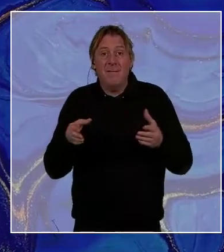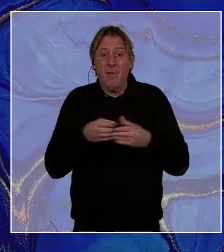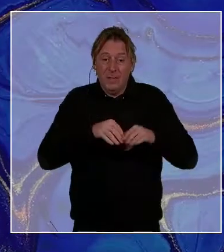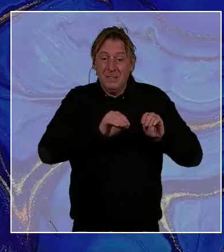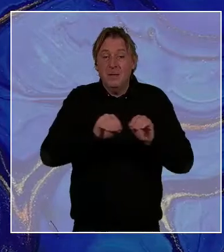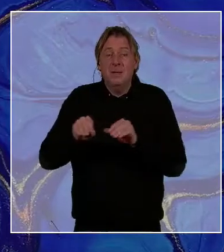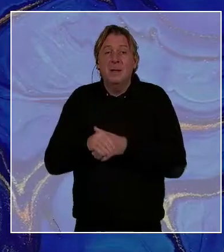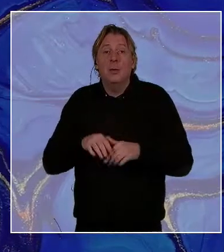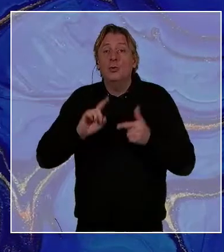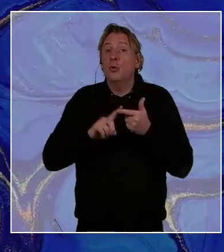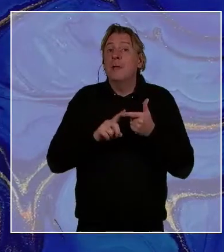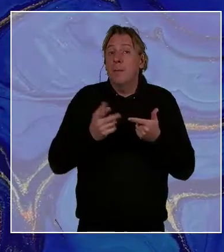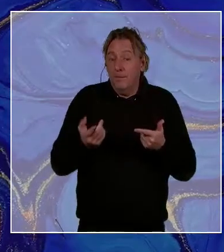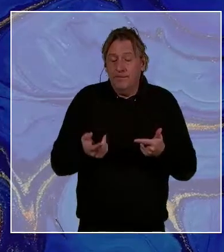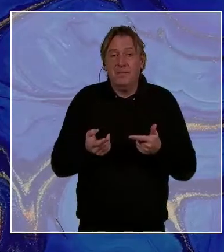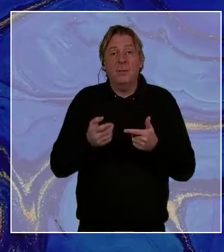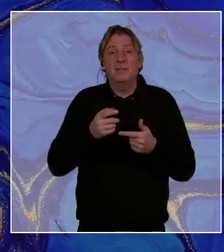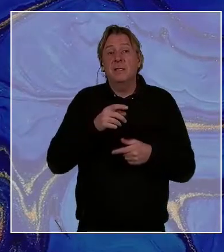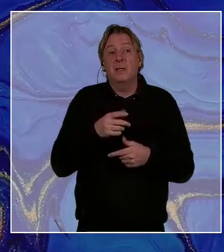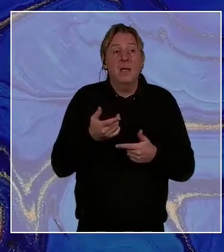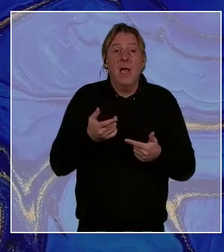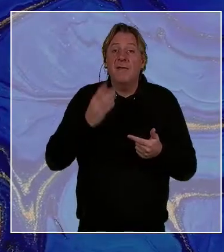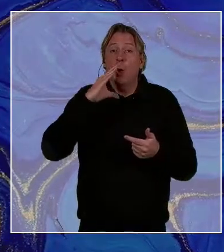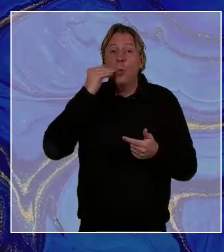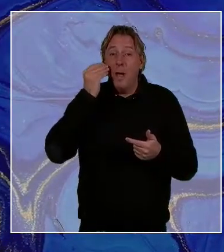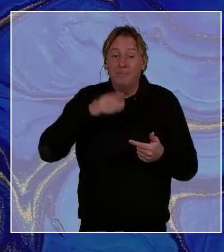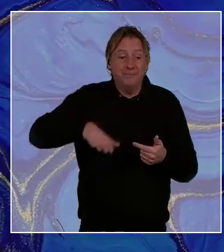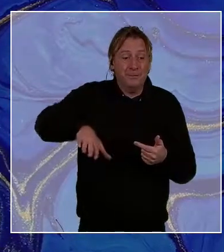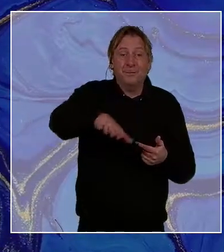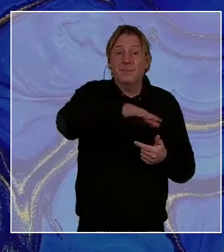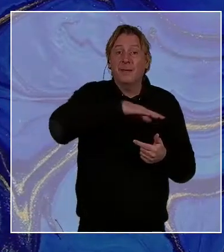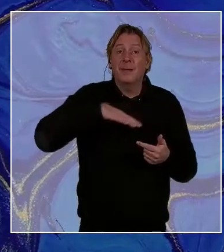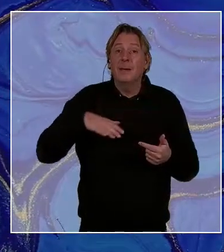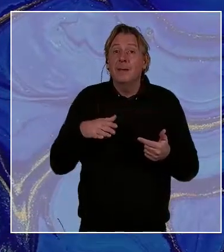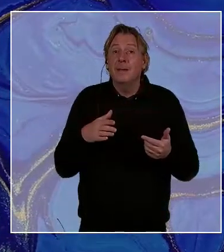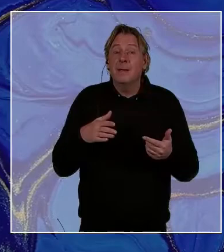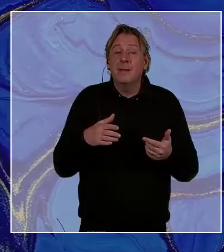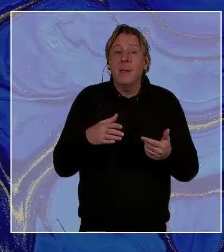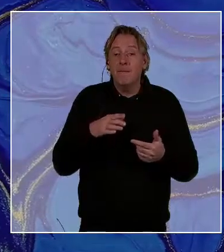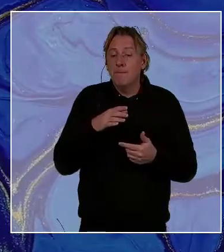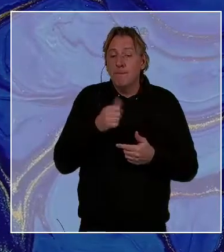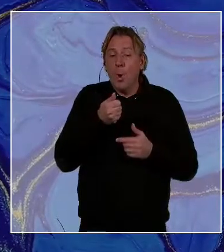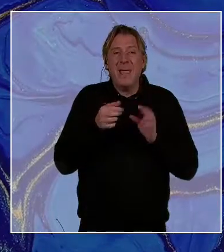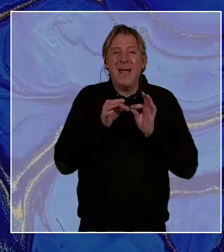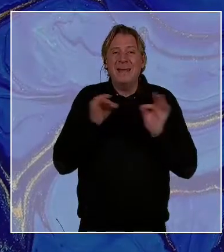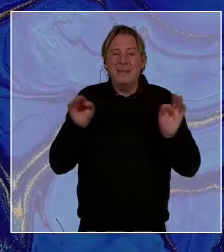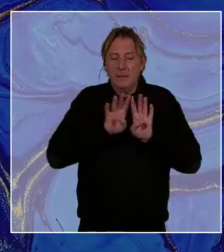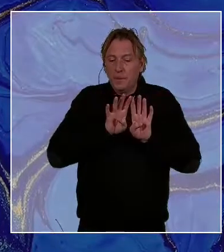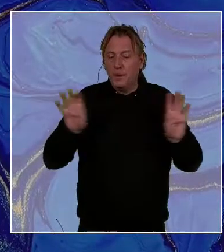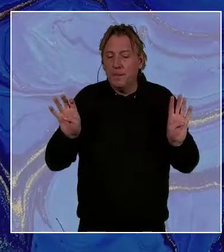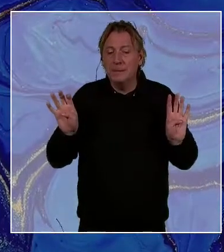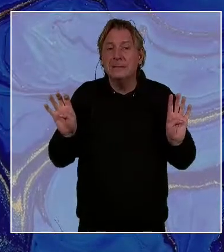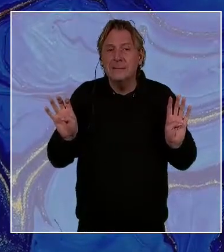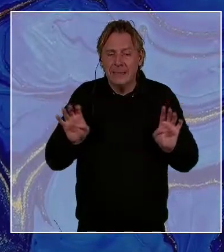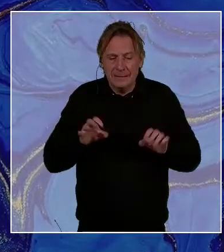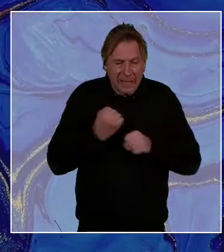bien, c'est celui des ressources humaines. Les gens qui travaillent en première ligne doivent